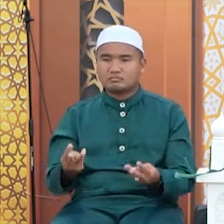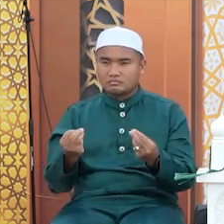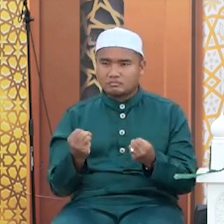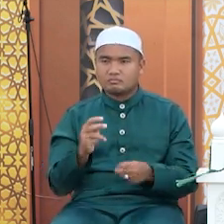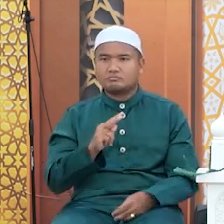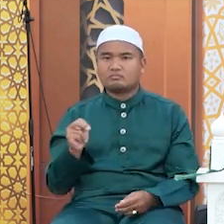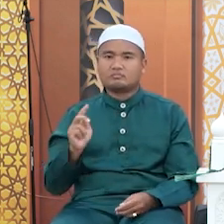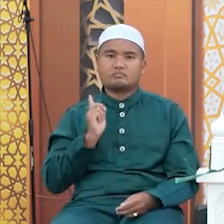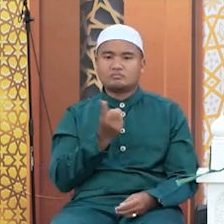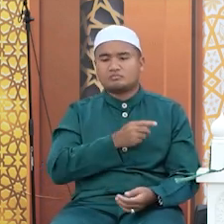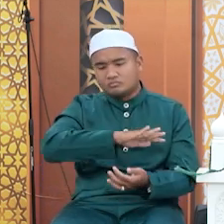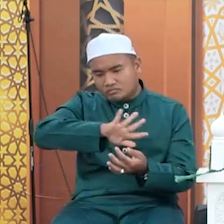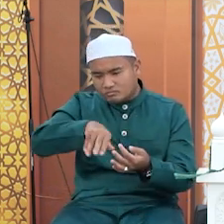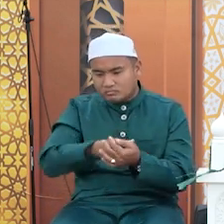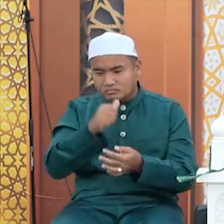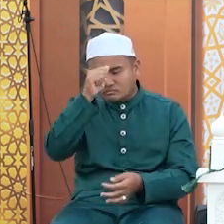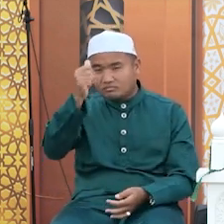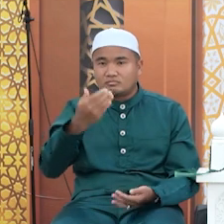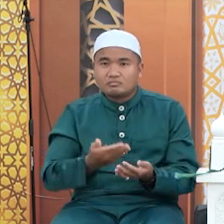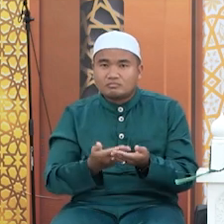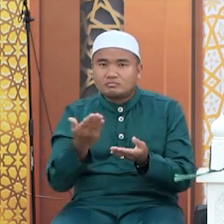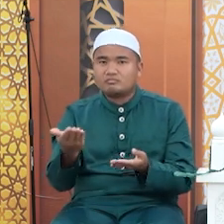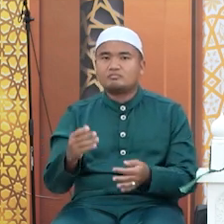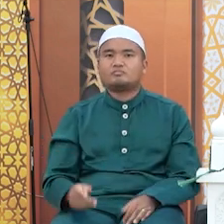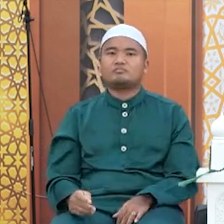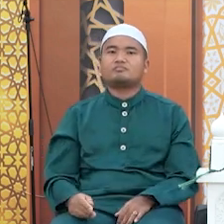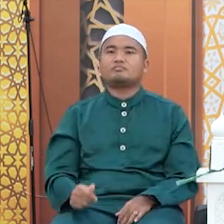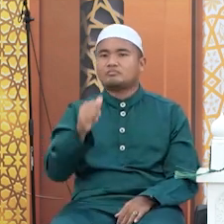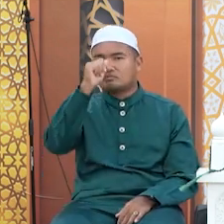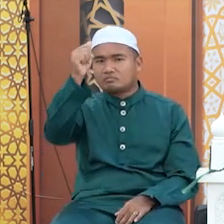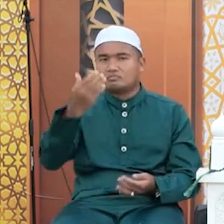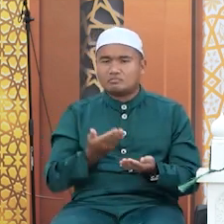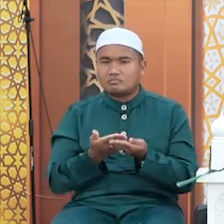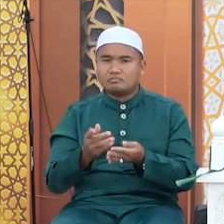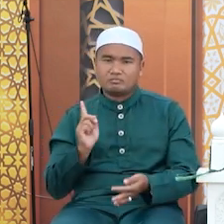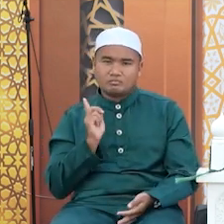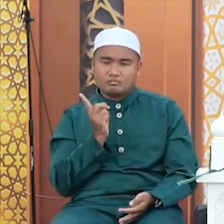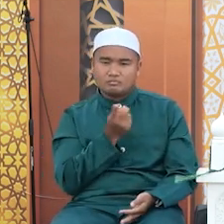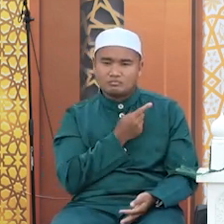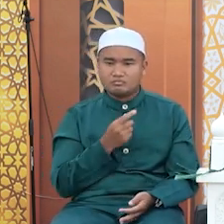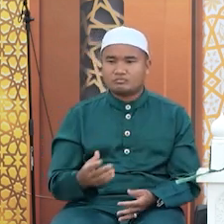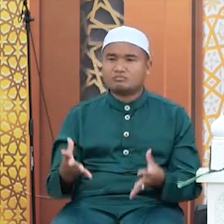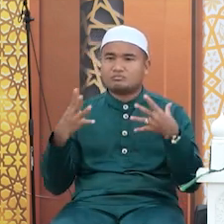kita selera makan, minum. Allah bagi kita kesihatan.